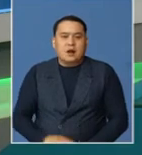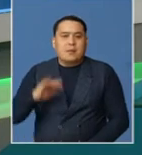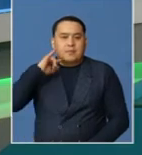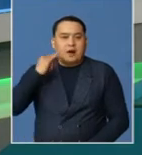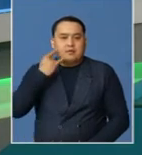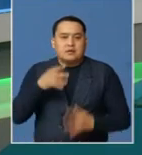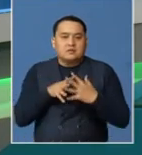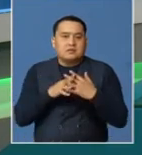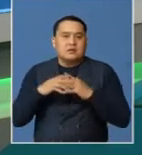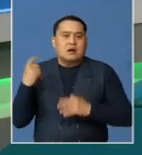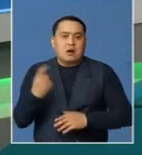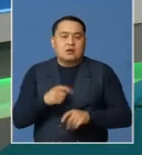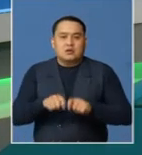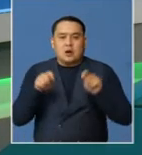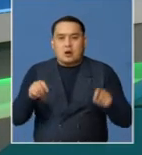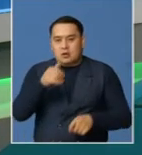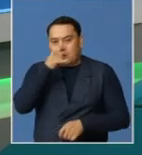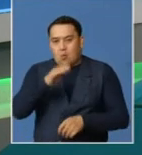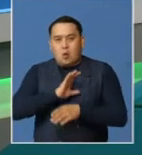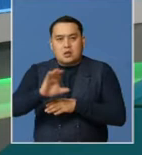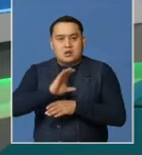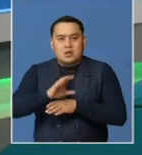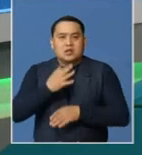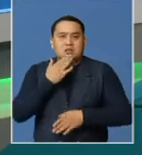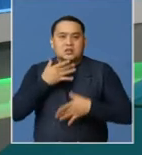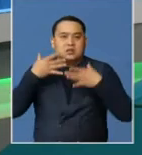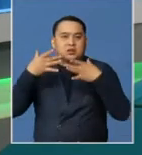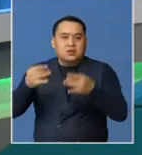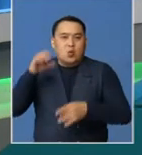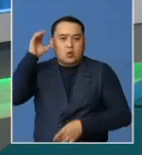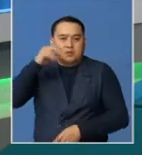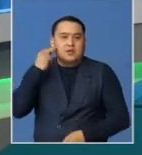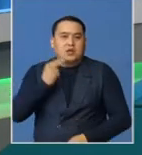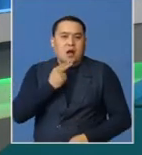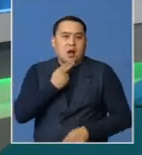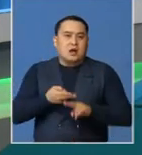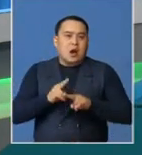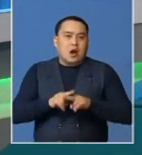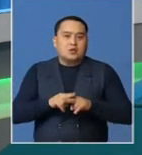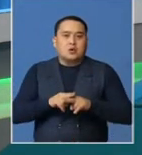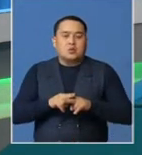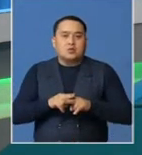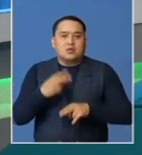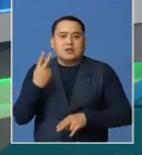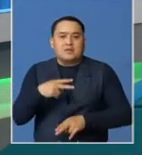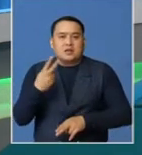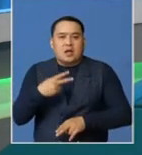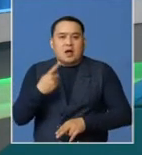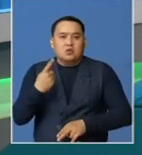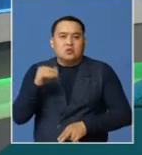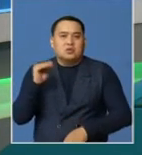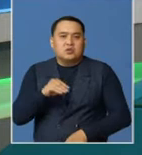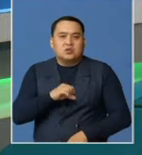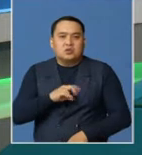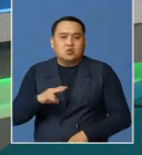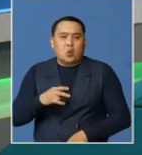Павлодарские аграрии не могут отправить свою продукцию на экспорт в Узбекистан и Китай. Речь идет как минимум о 21